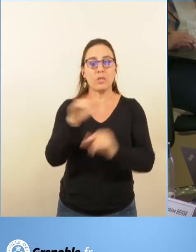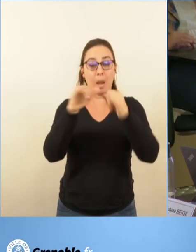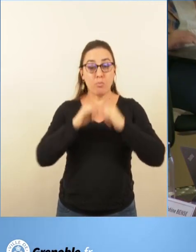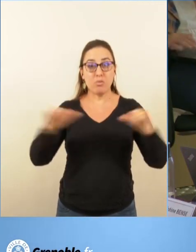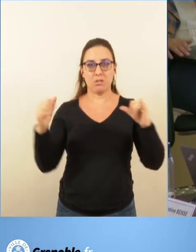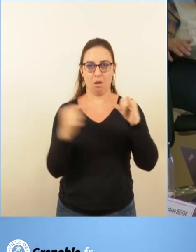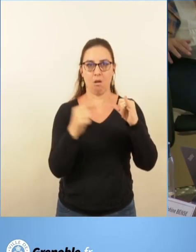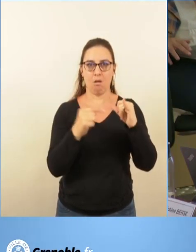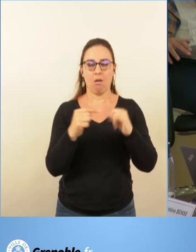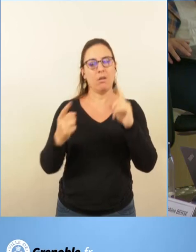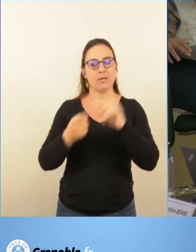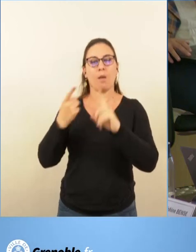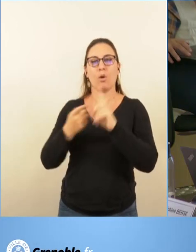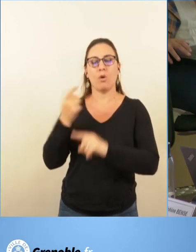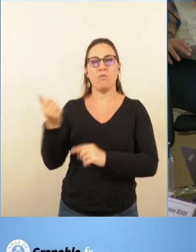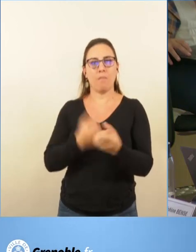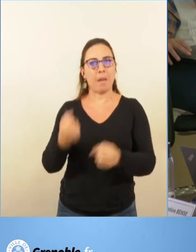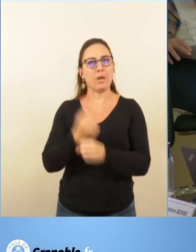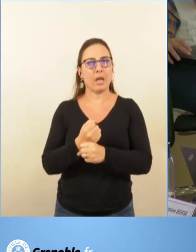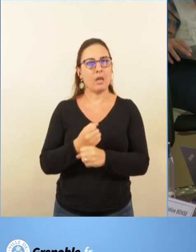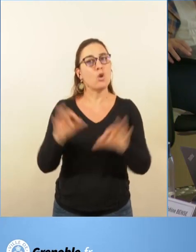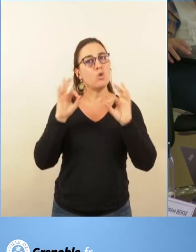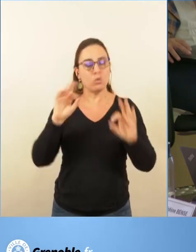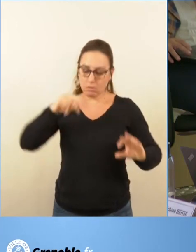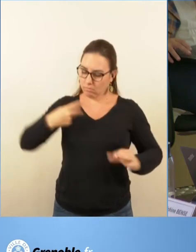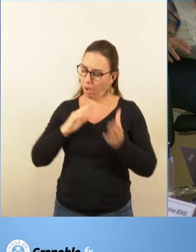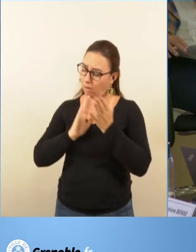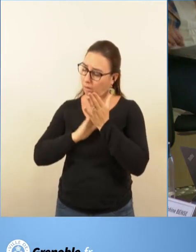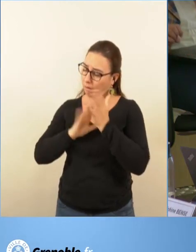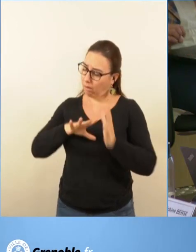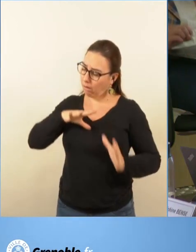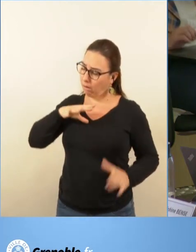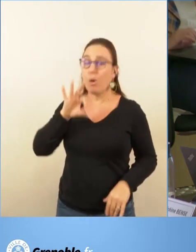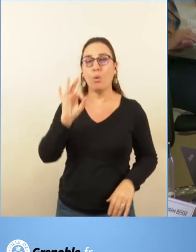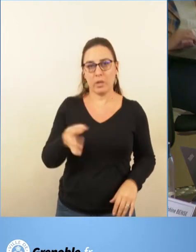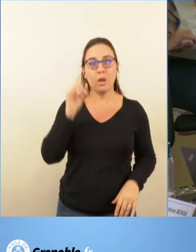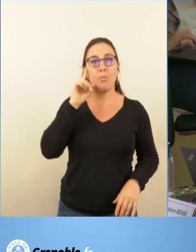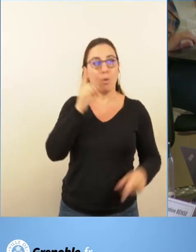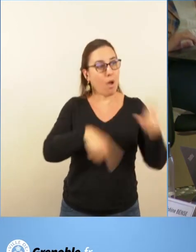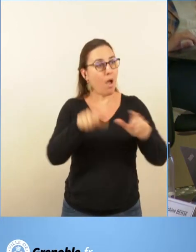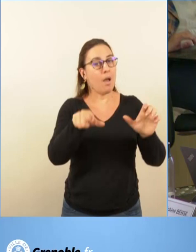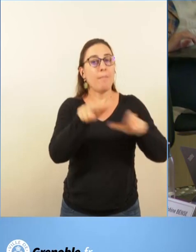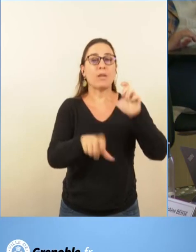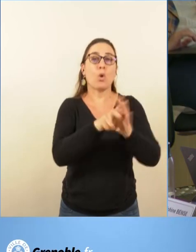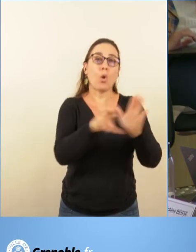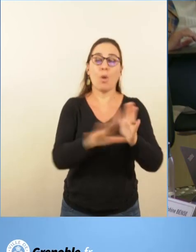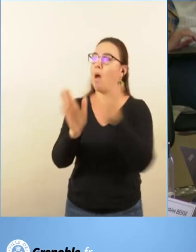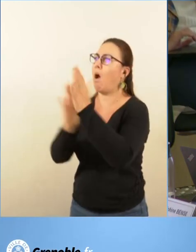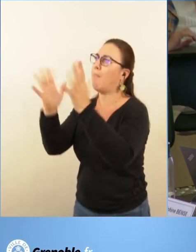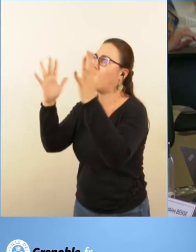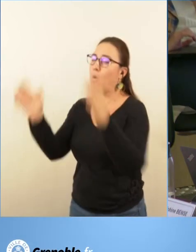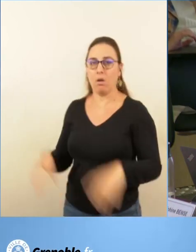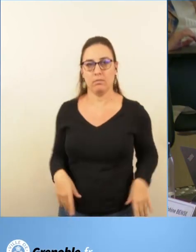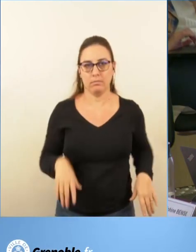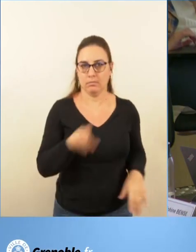que vous mettez en place vous avez raison de vous autochon gratuit les parce que si vous attendez que ça vienne des Grenoblois à mon avis vous aurez pas